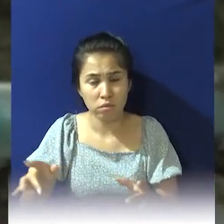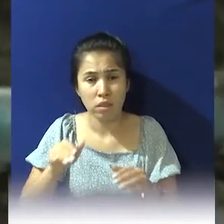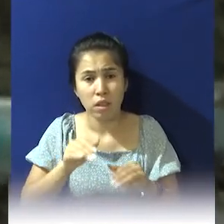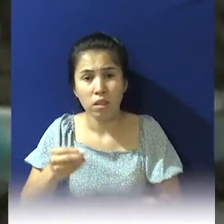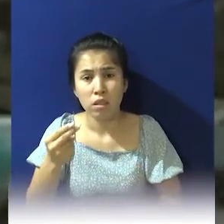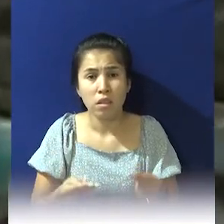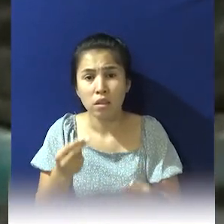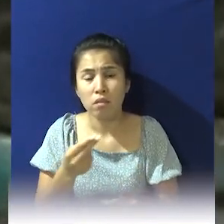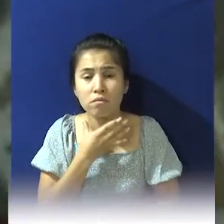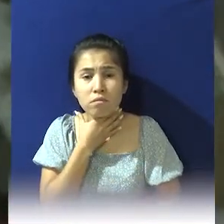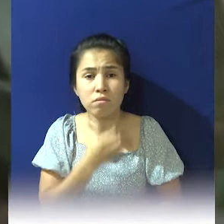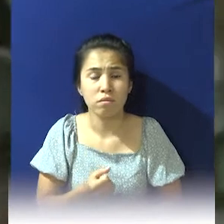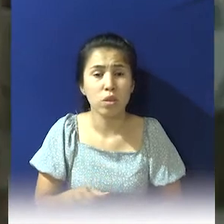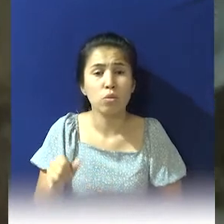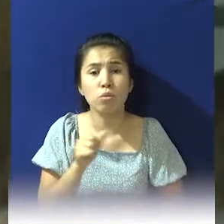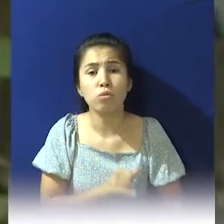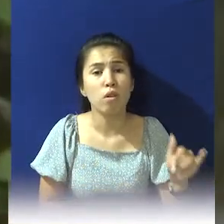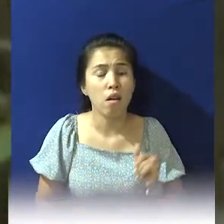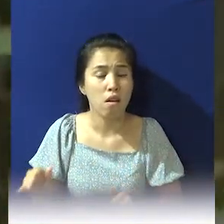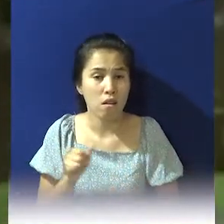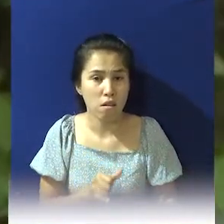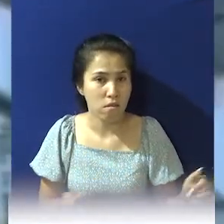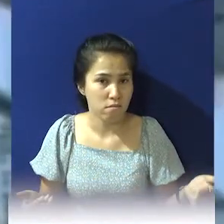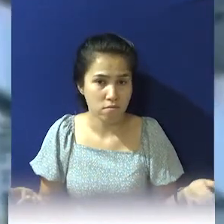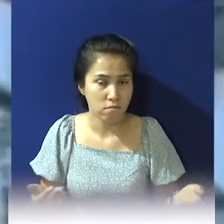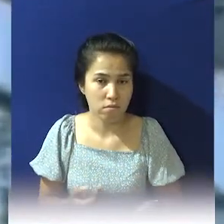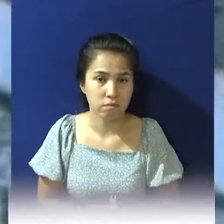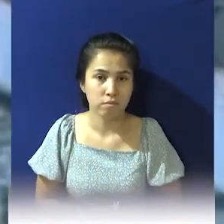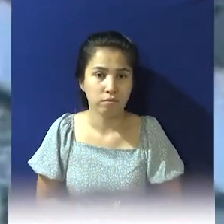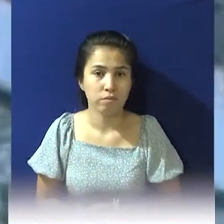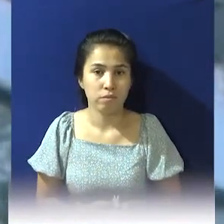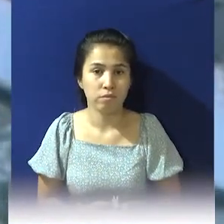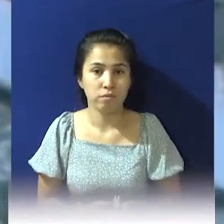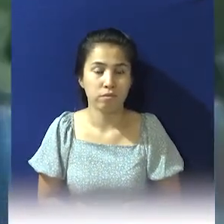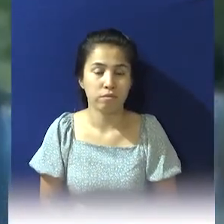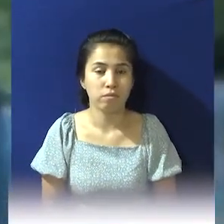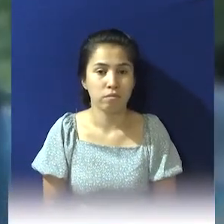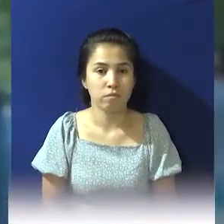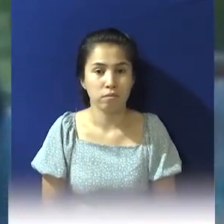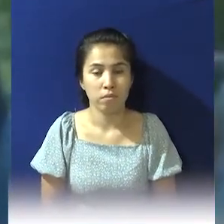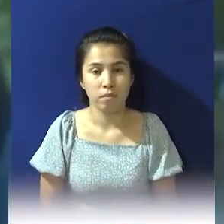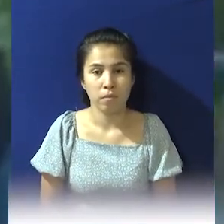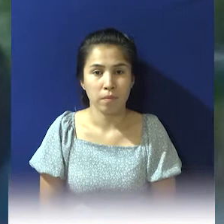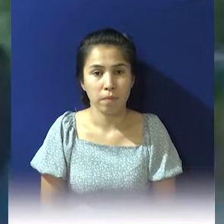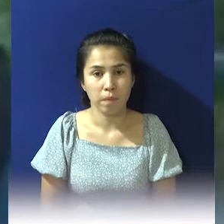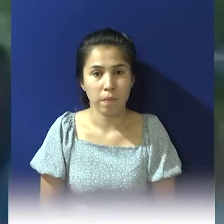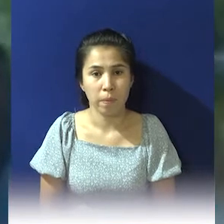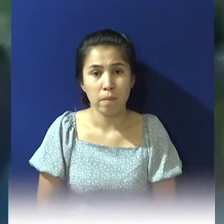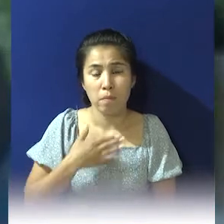дома антенна – все это стало поводом для массового возмущения. Активная деятельность у жильцов началась буквально,